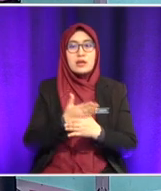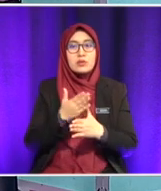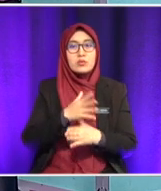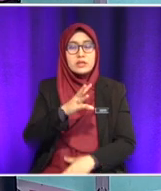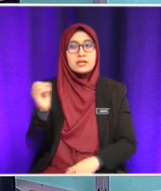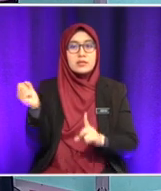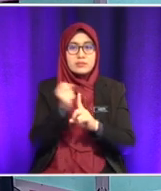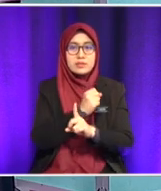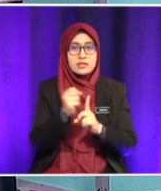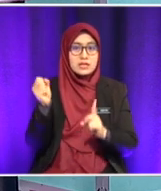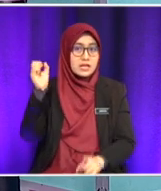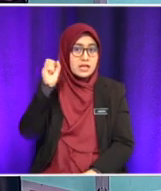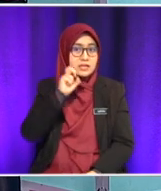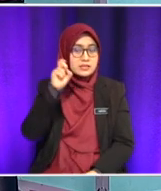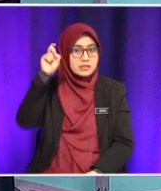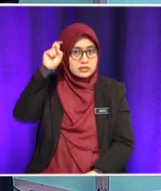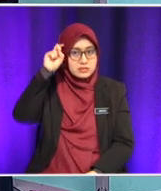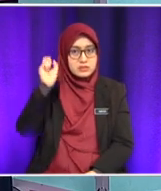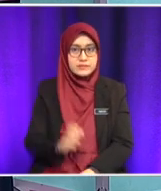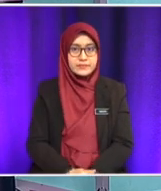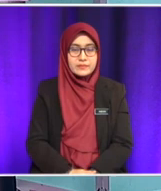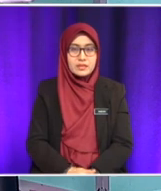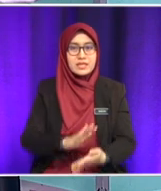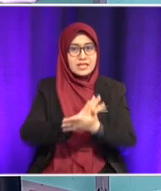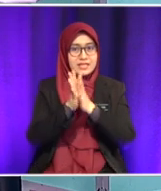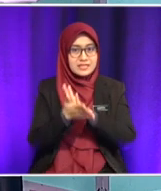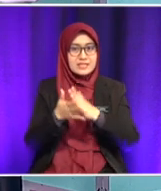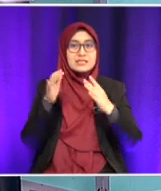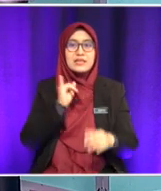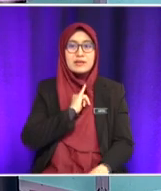jadi saya tidak tahu Adakah memiliki